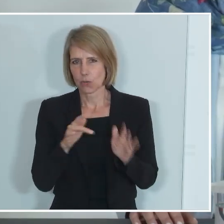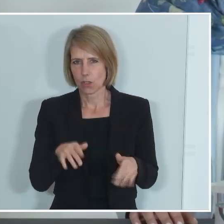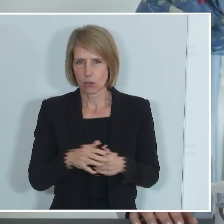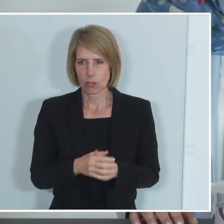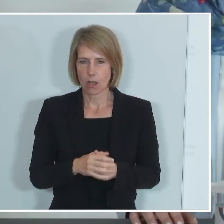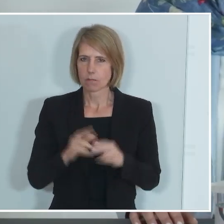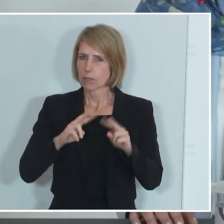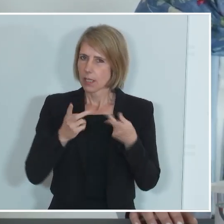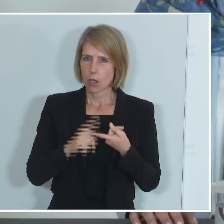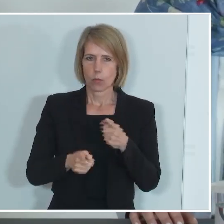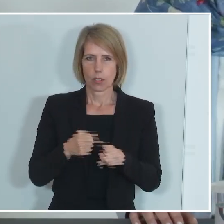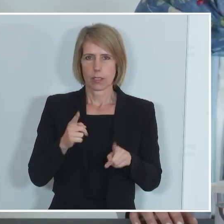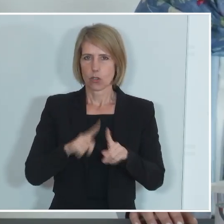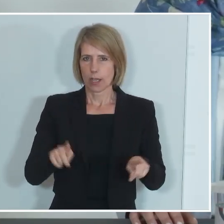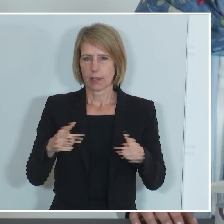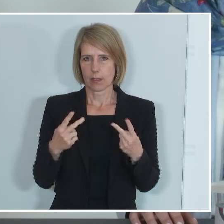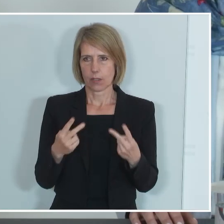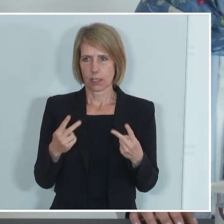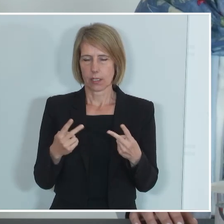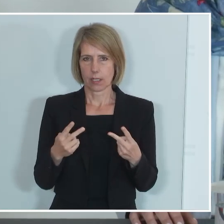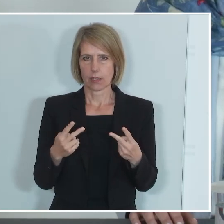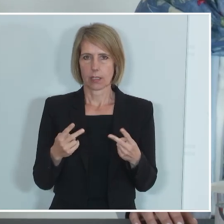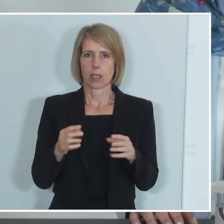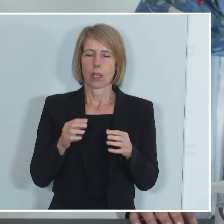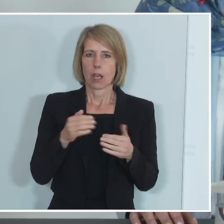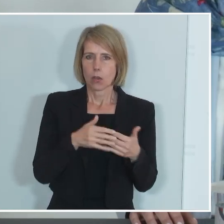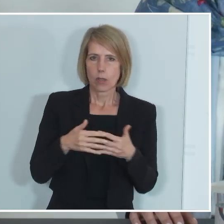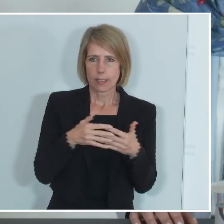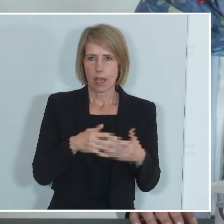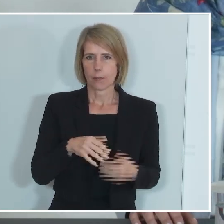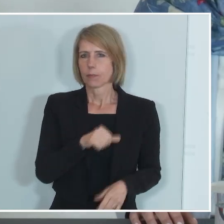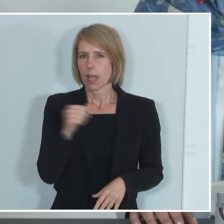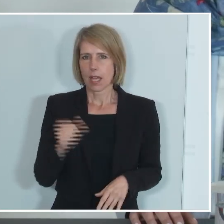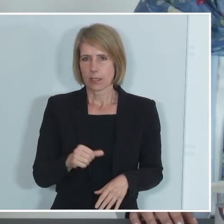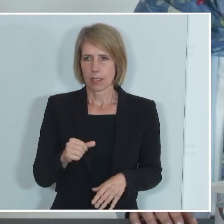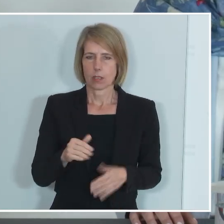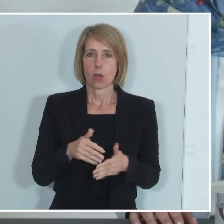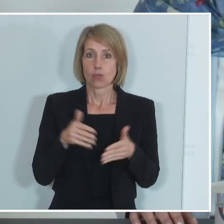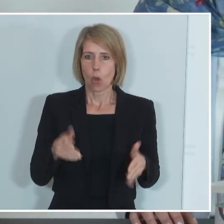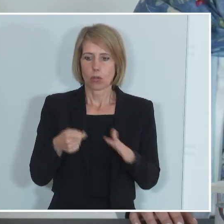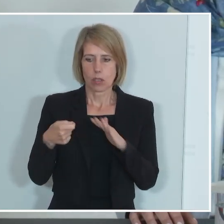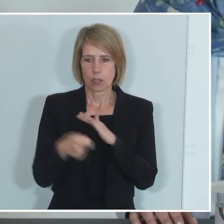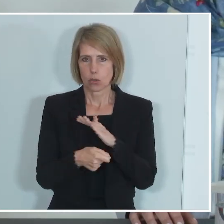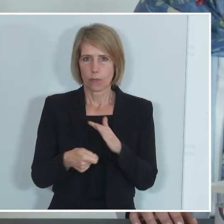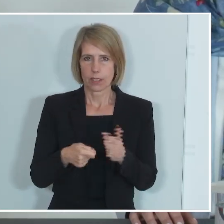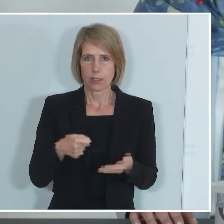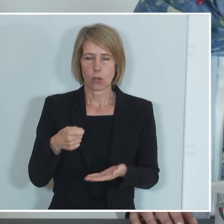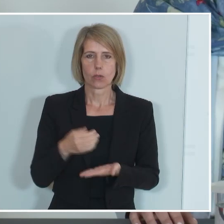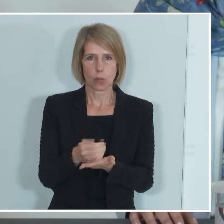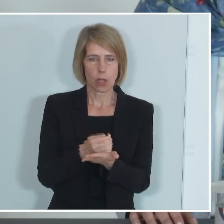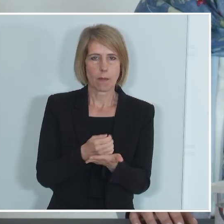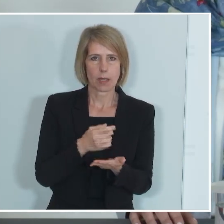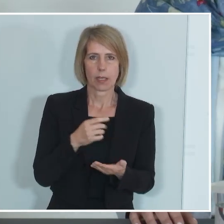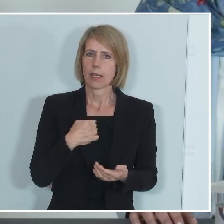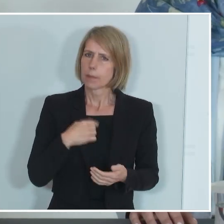für gerade strategisch wichtige Produktion in den USA, in Asien große Subventionsprogramme. Ich bin ein Gegner von